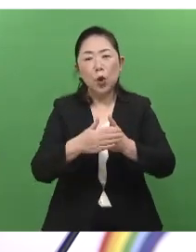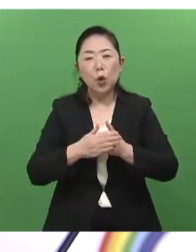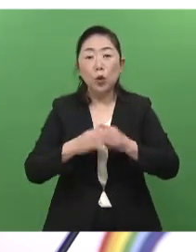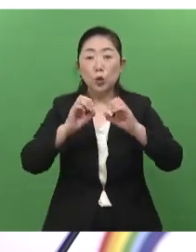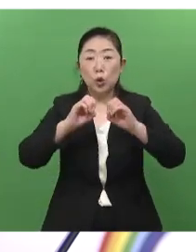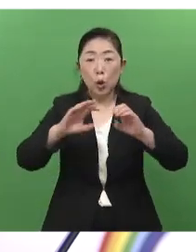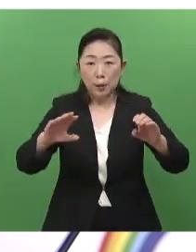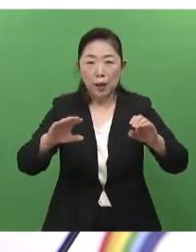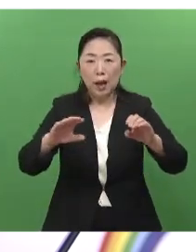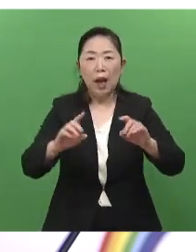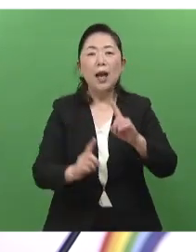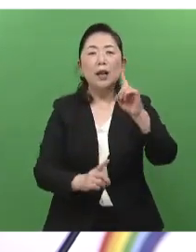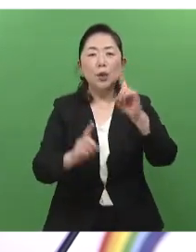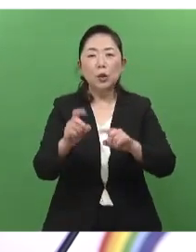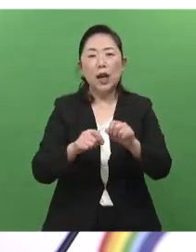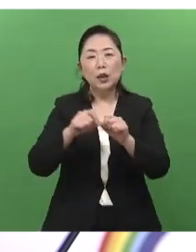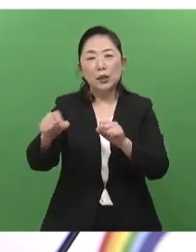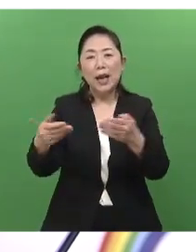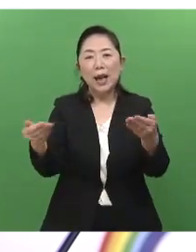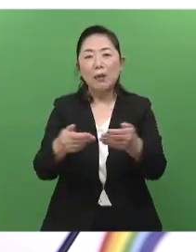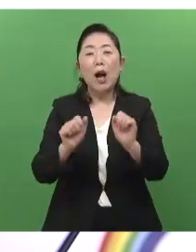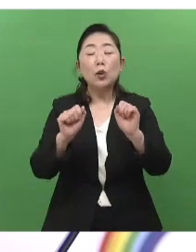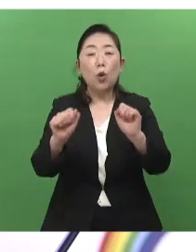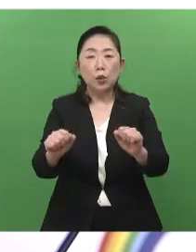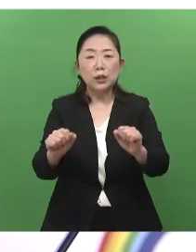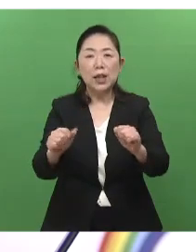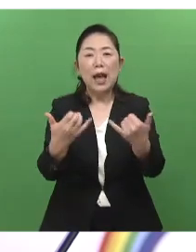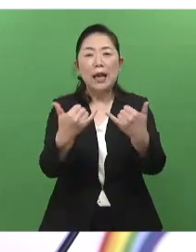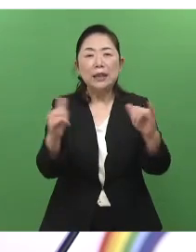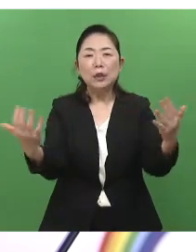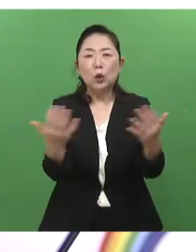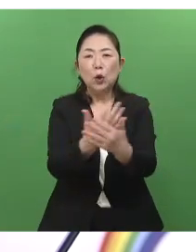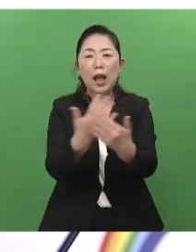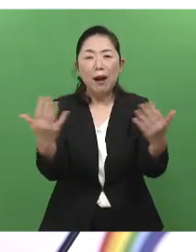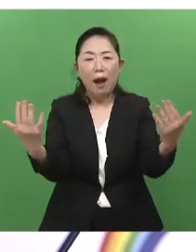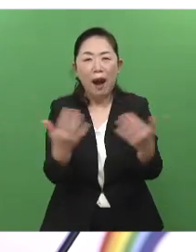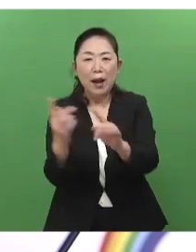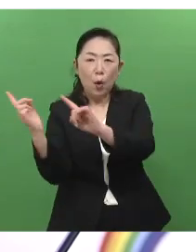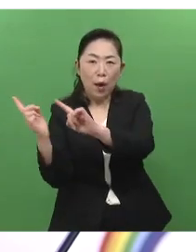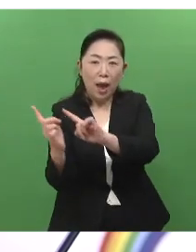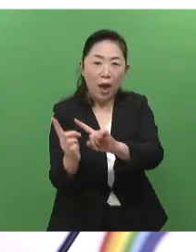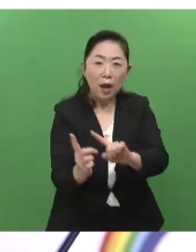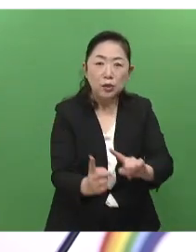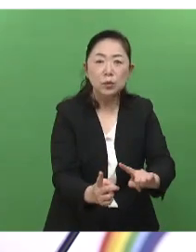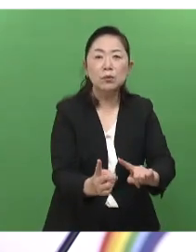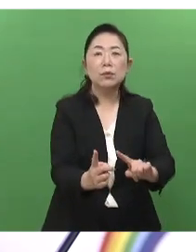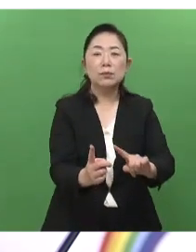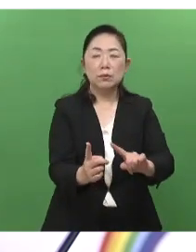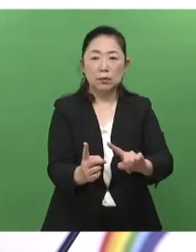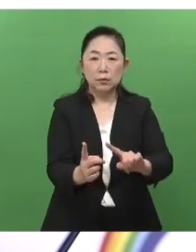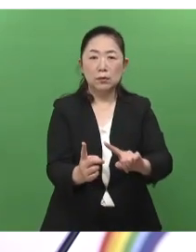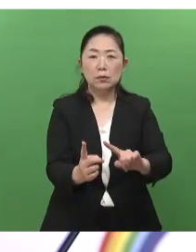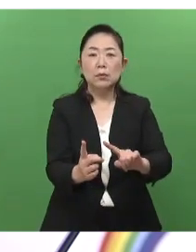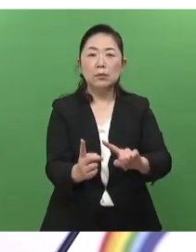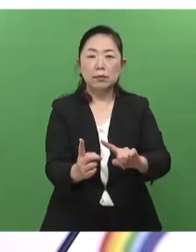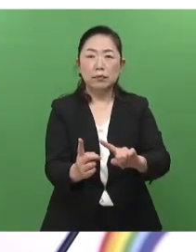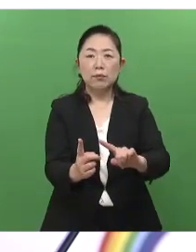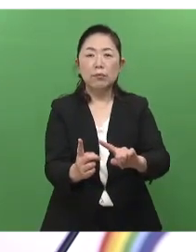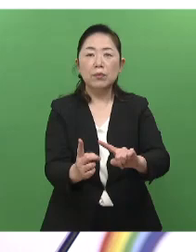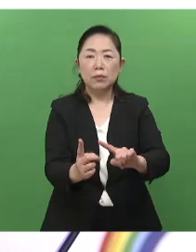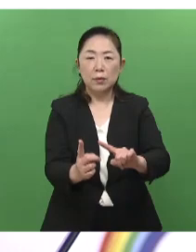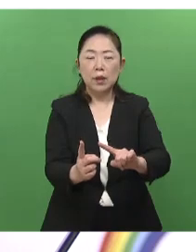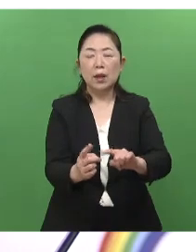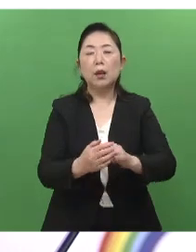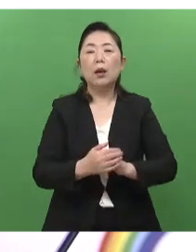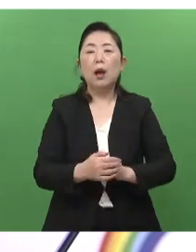ワークなどで人のこの出をいかにして少なくしていくか、防いでいく